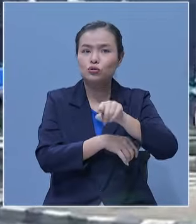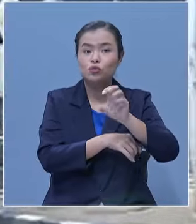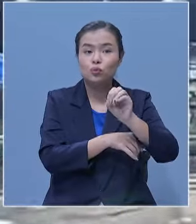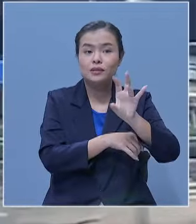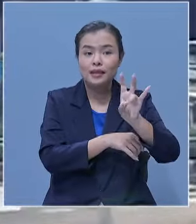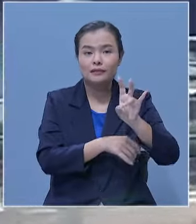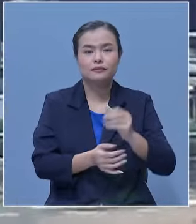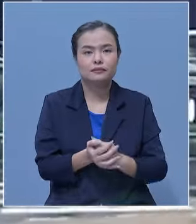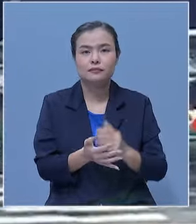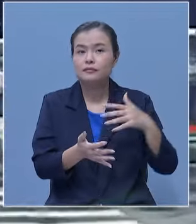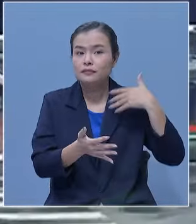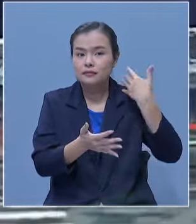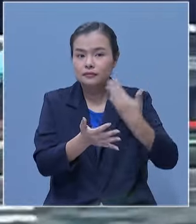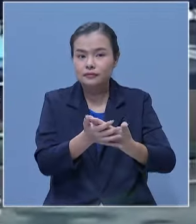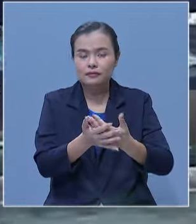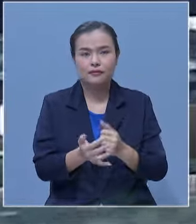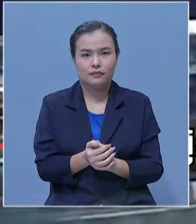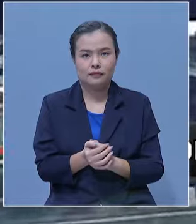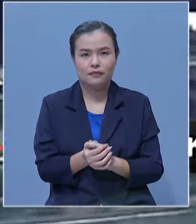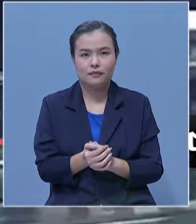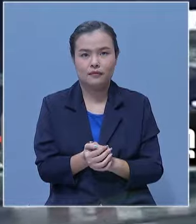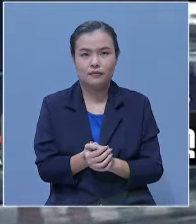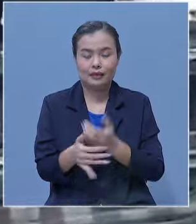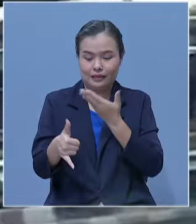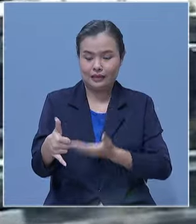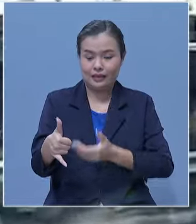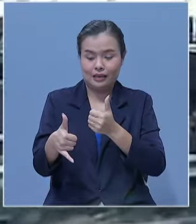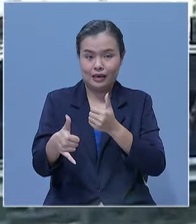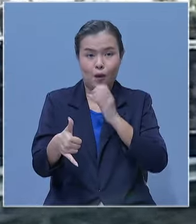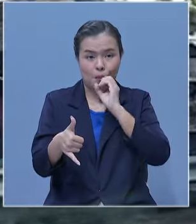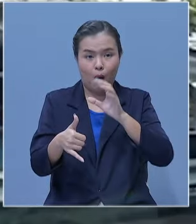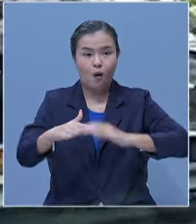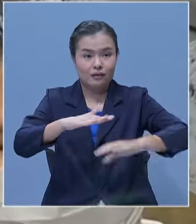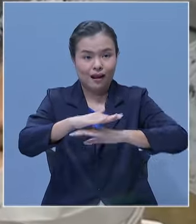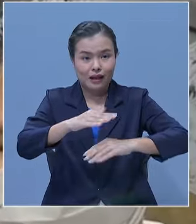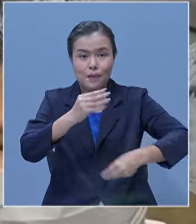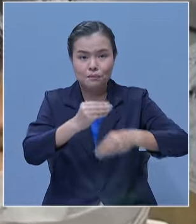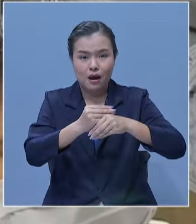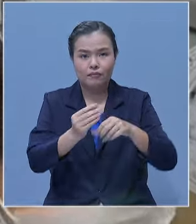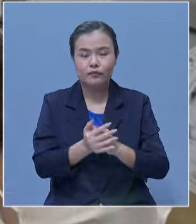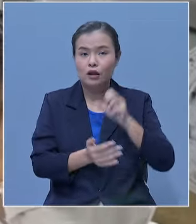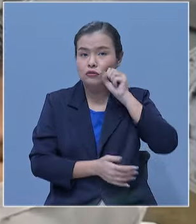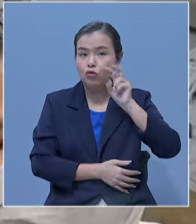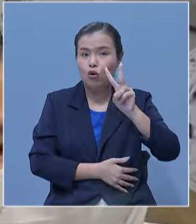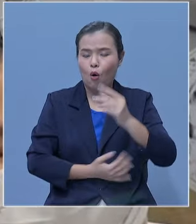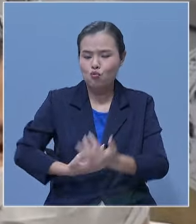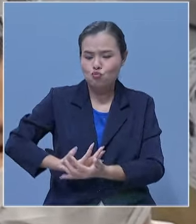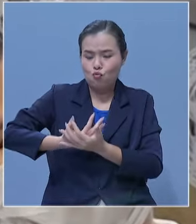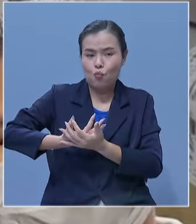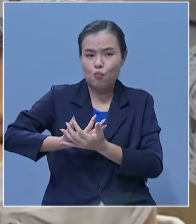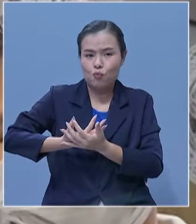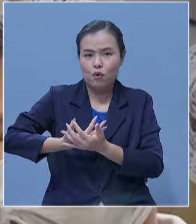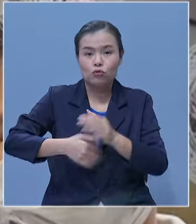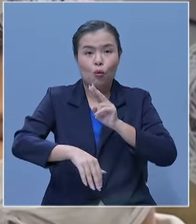4:07 นต่อมาเนี่ยนะครับคุณเอกภพก็บอกว่าพลเมืองดีแจ้งเบาะแสเข้ามาอีกเพิ่มเติมบอกว่าพบว่าน้อยแล้วก็น้องมาร์ตินอยู่ที่ข